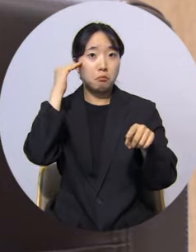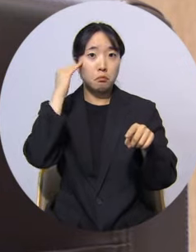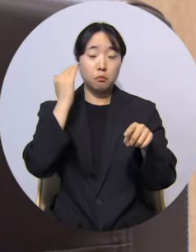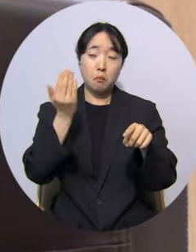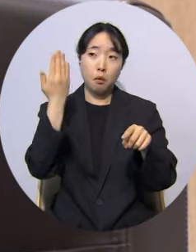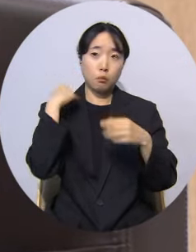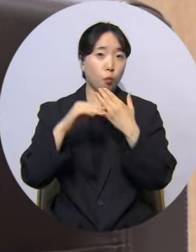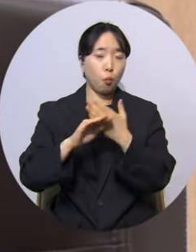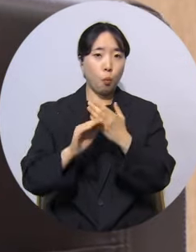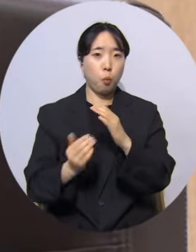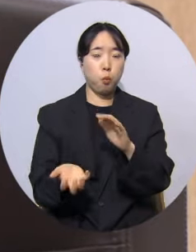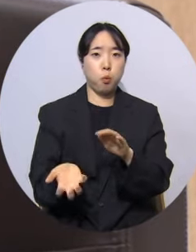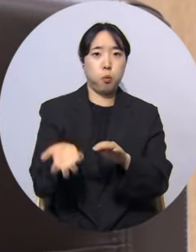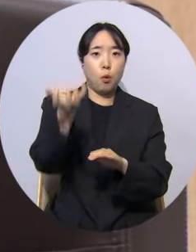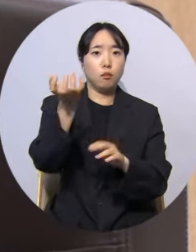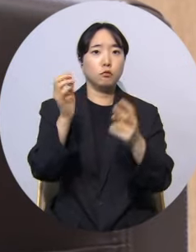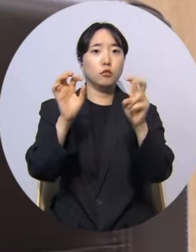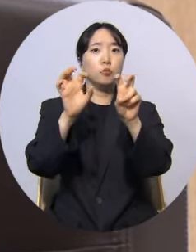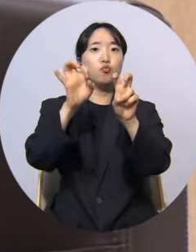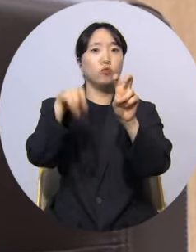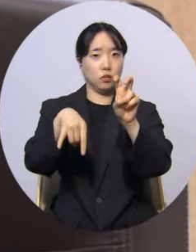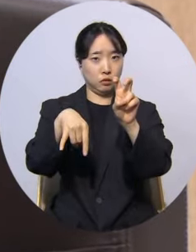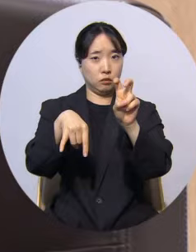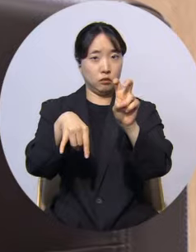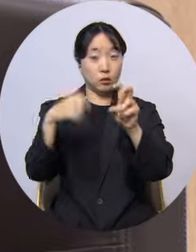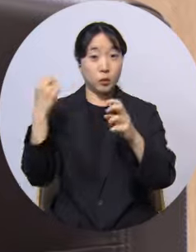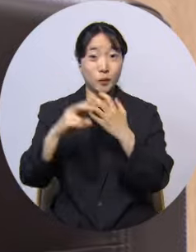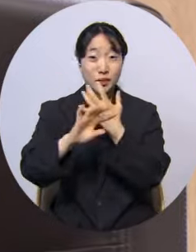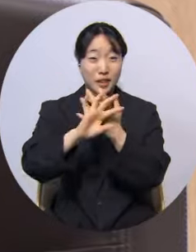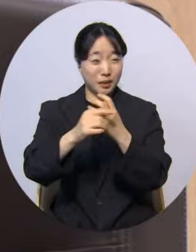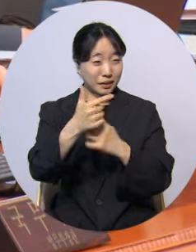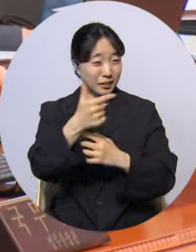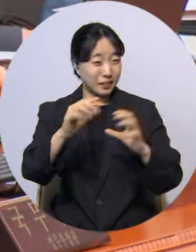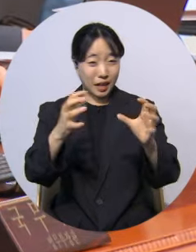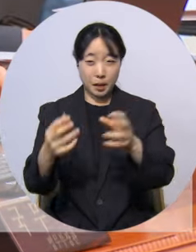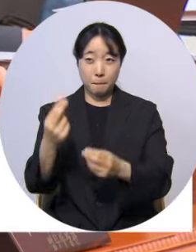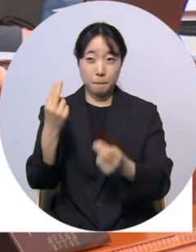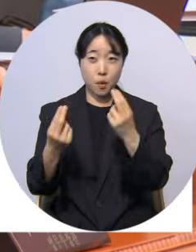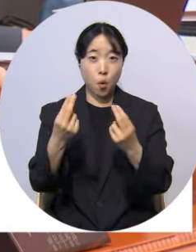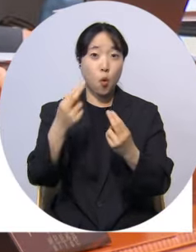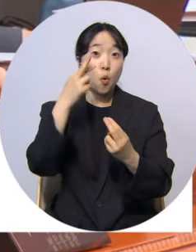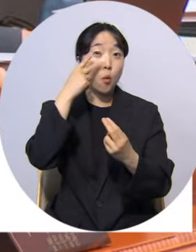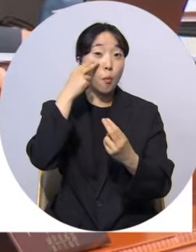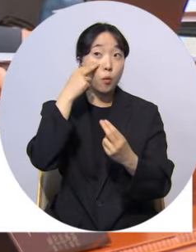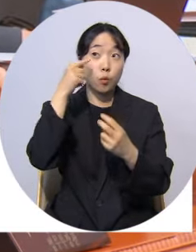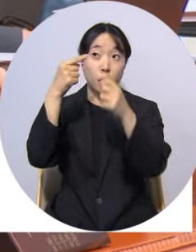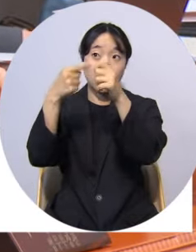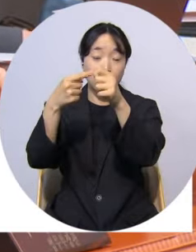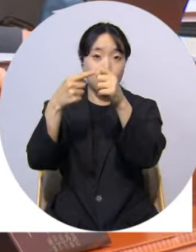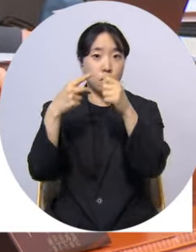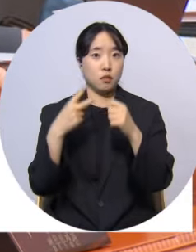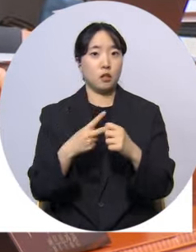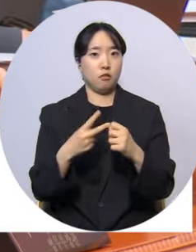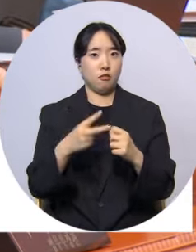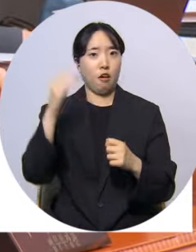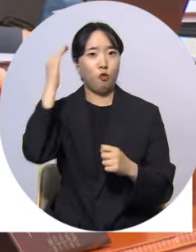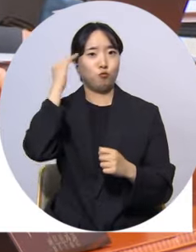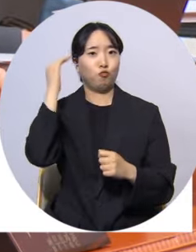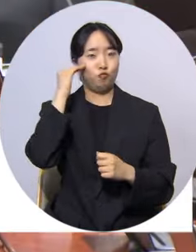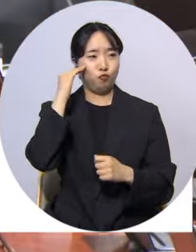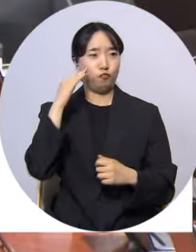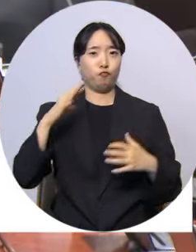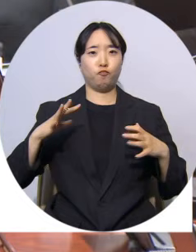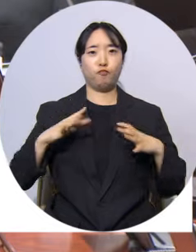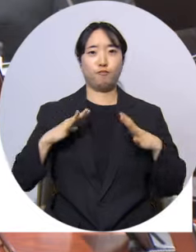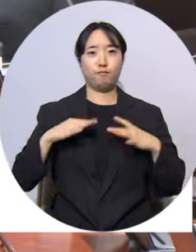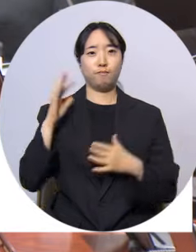20위를 기록했다며 국민소득 3만 달러, 인구 5천만 명 이상의 3050 클럽 국가 중에선 미국에 이어 두 번째라고